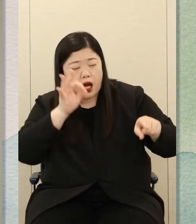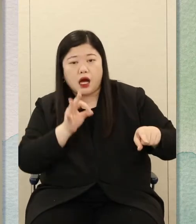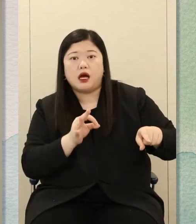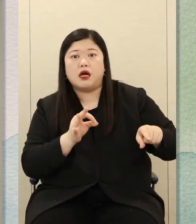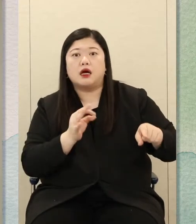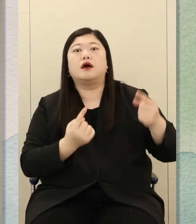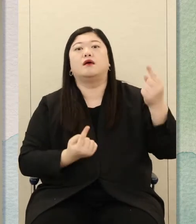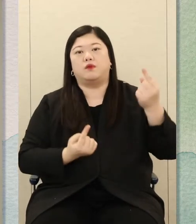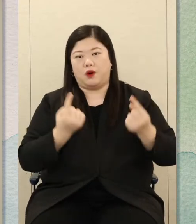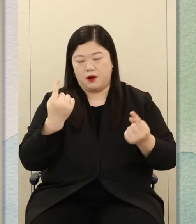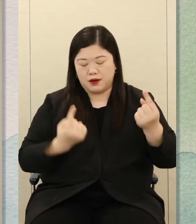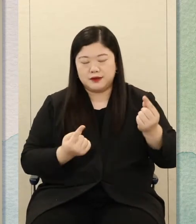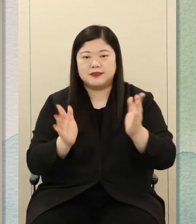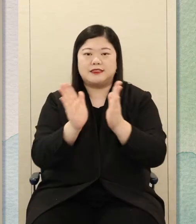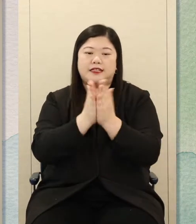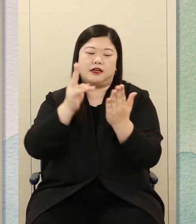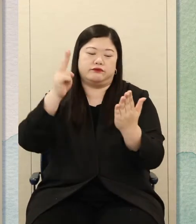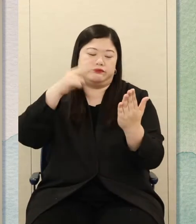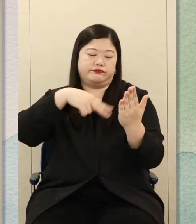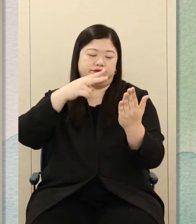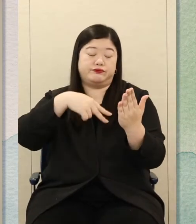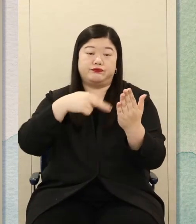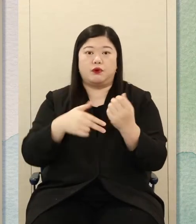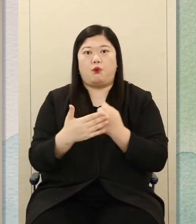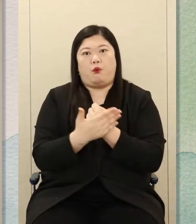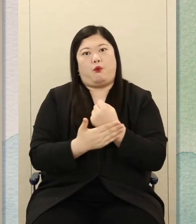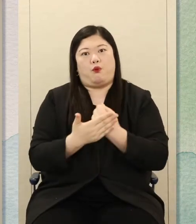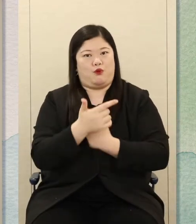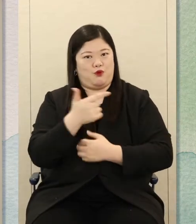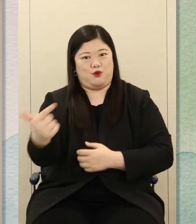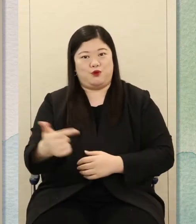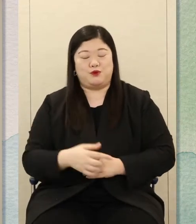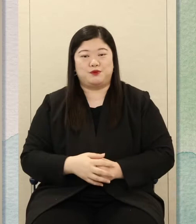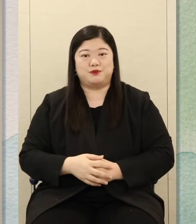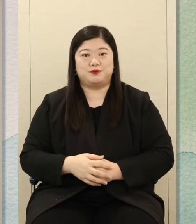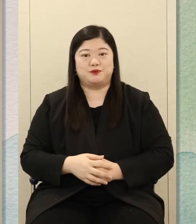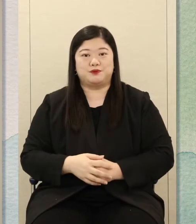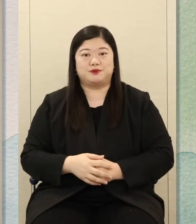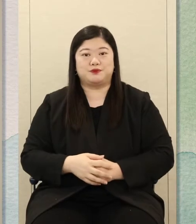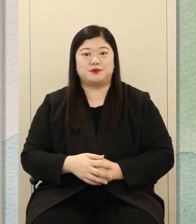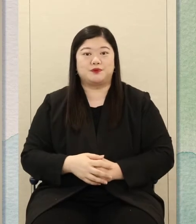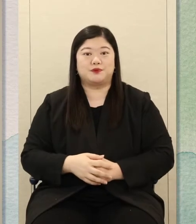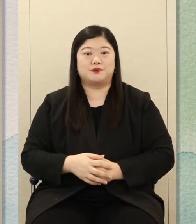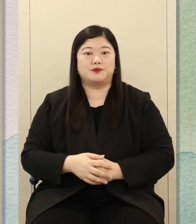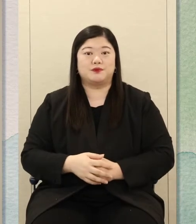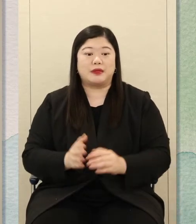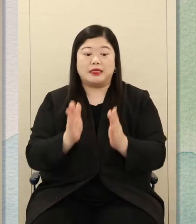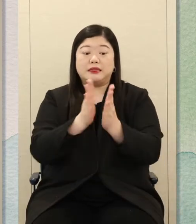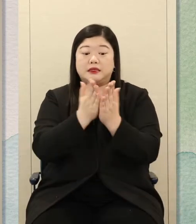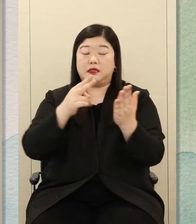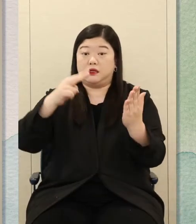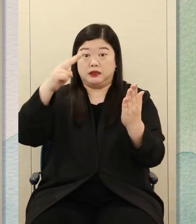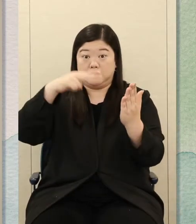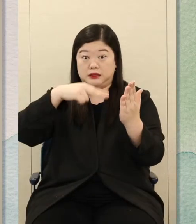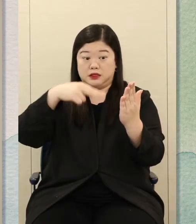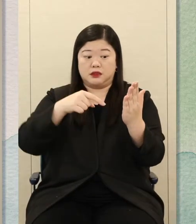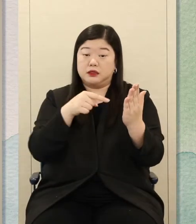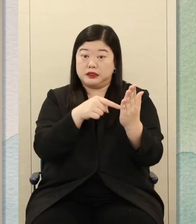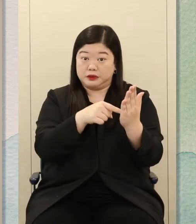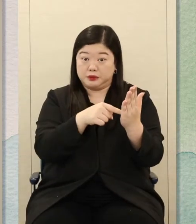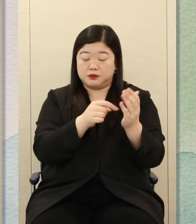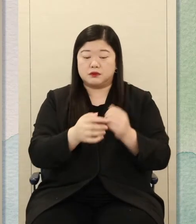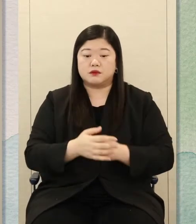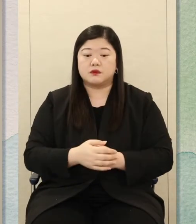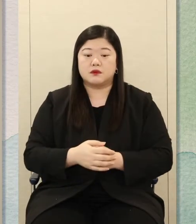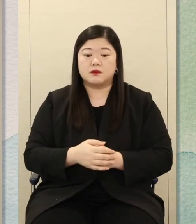알아가는 게 굉장히 중요하다. 근데 독서 동아리의 제일 큰 특징은 뒤에도 말씀드리겠지만 내가 읽기 싫어도 저